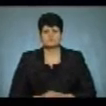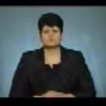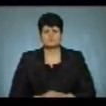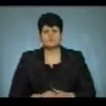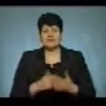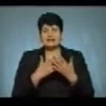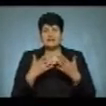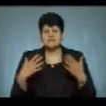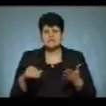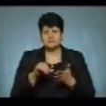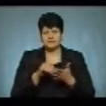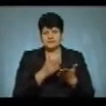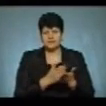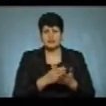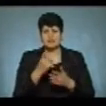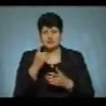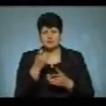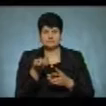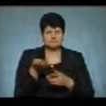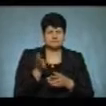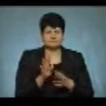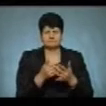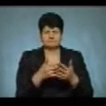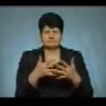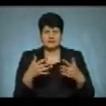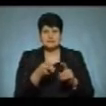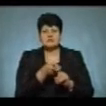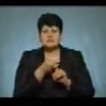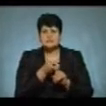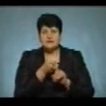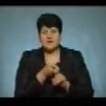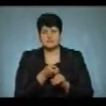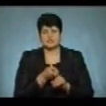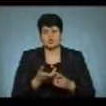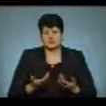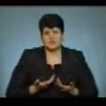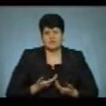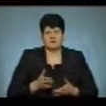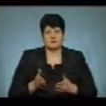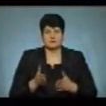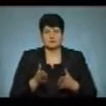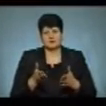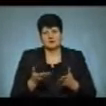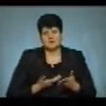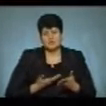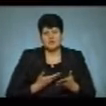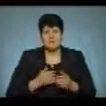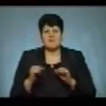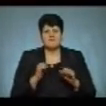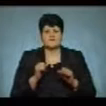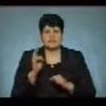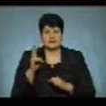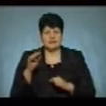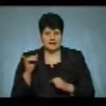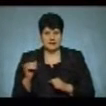На виставці представлено близько 100 експонатів, пов'язаних із життєвим шляхом владики Володимира Стернюка, повідомила куратор виставки Ірина Гірна.